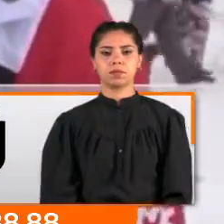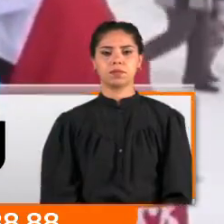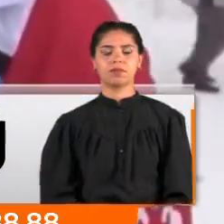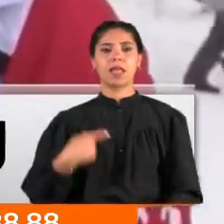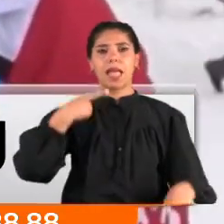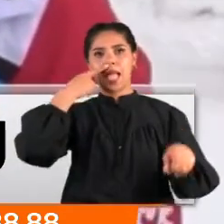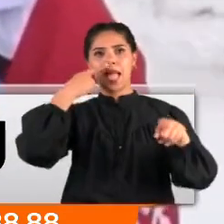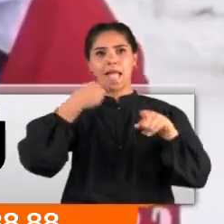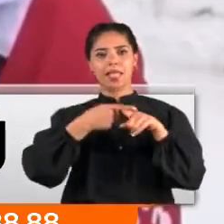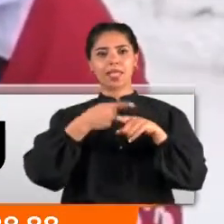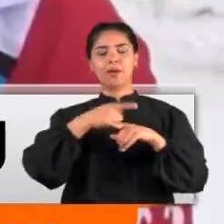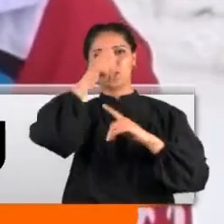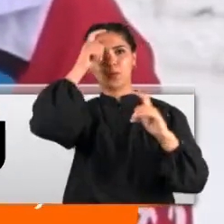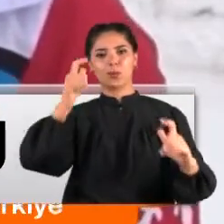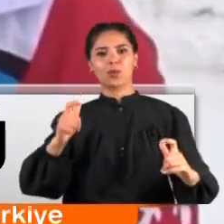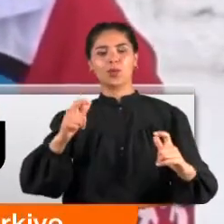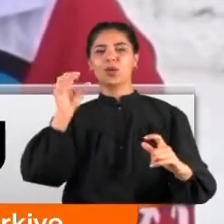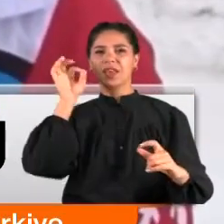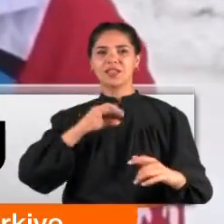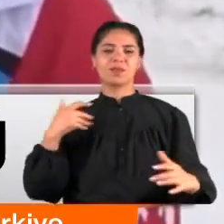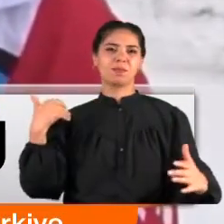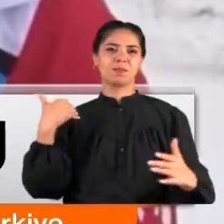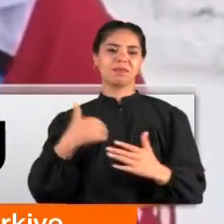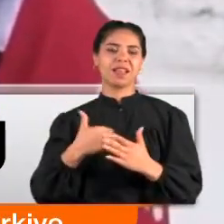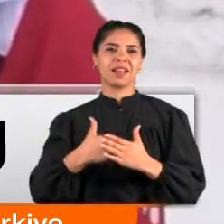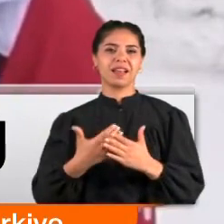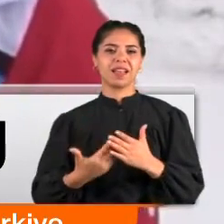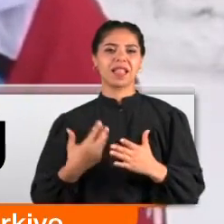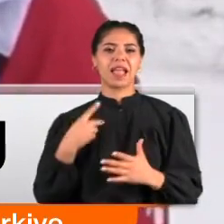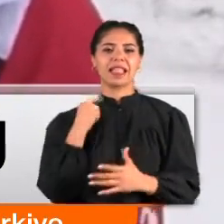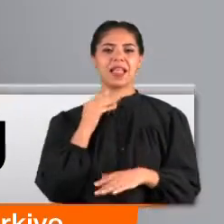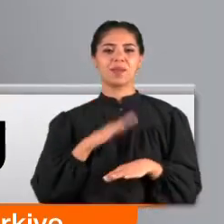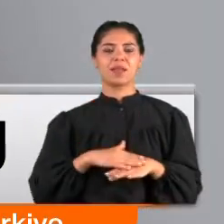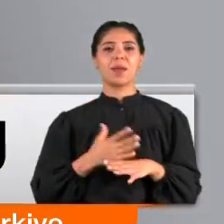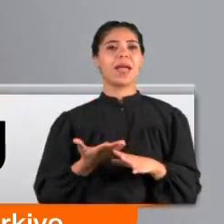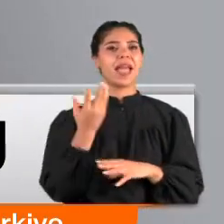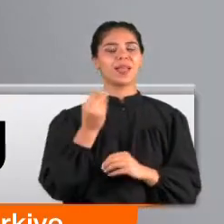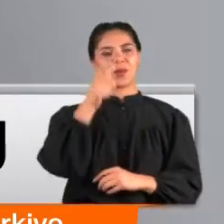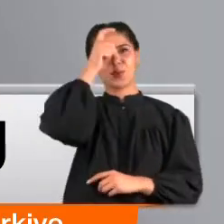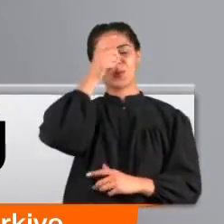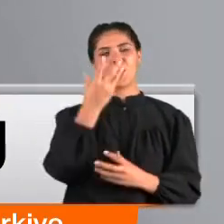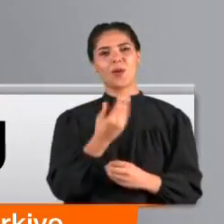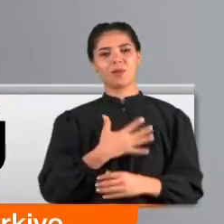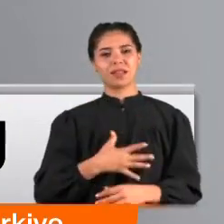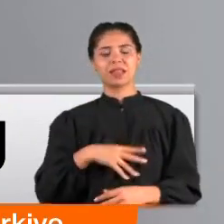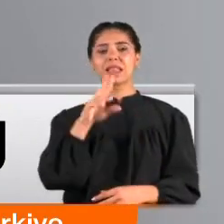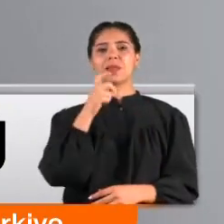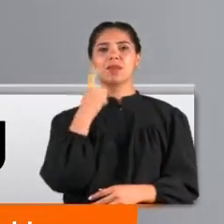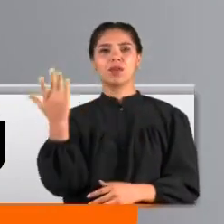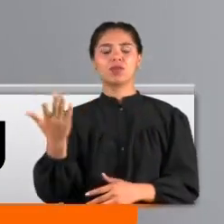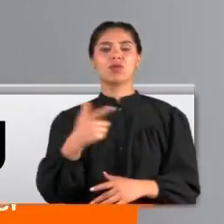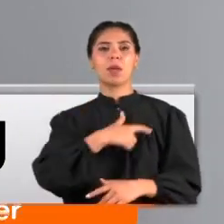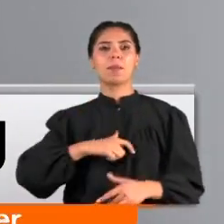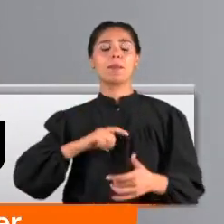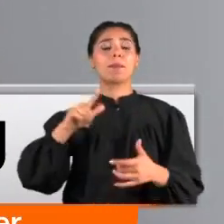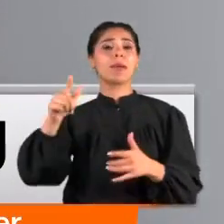Hedeflerim ülkemi şu ana kadar temsil etmiş en iyi Türk olmak. Kaan Şamgül 22 yaşında milli takım